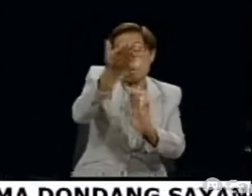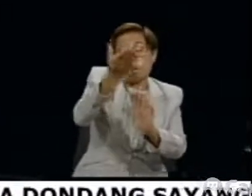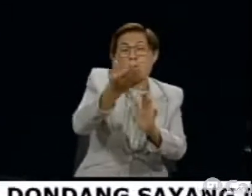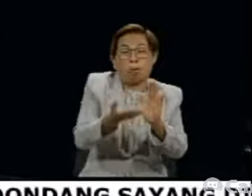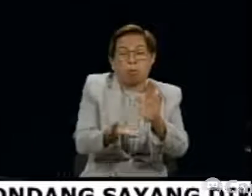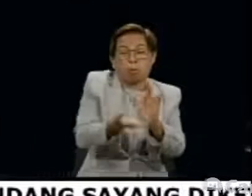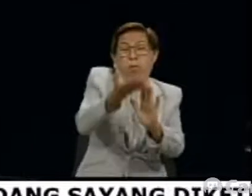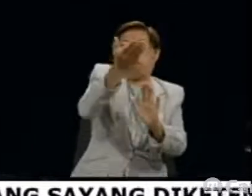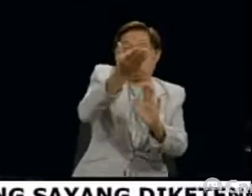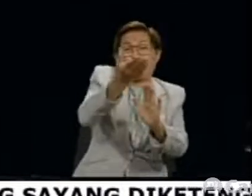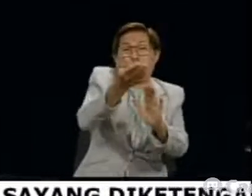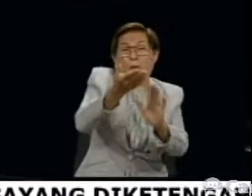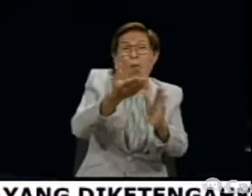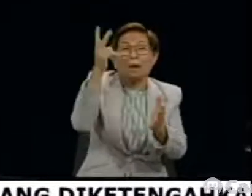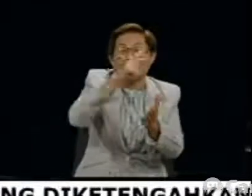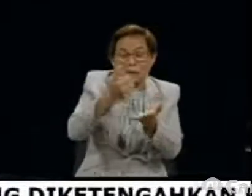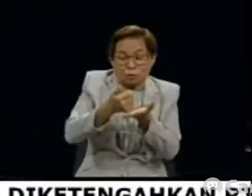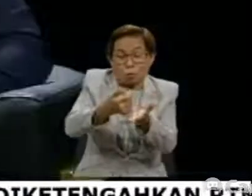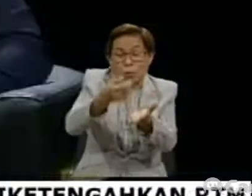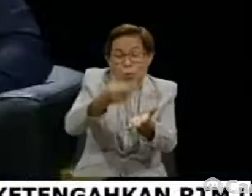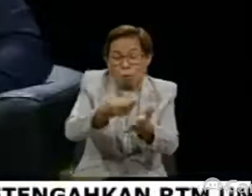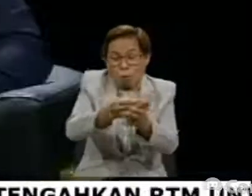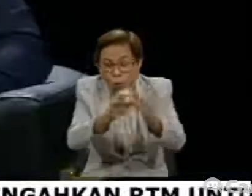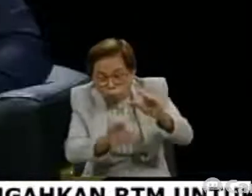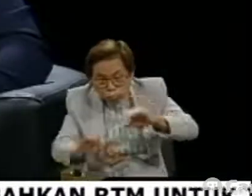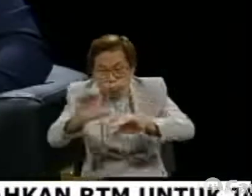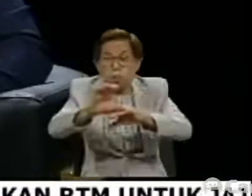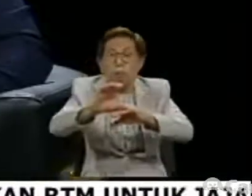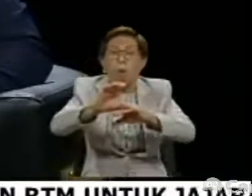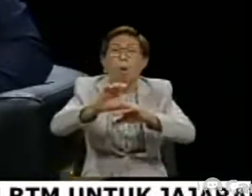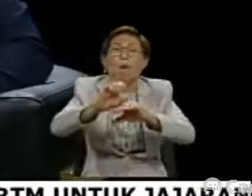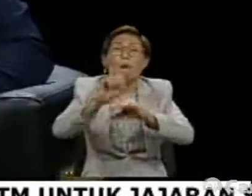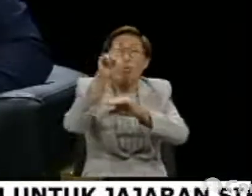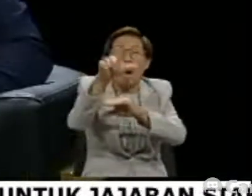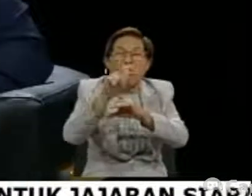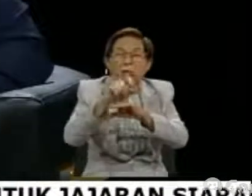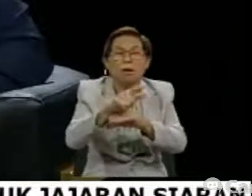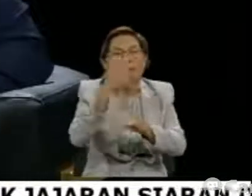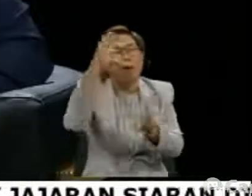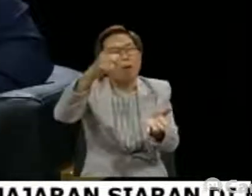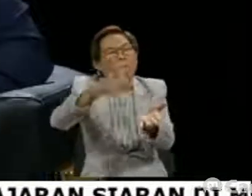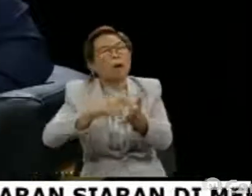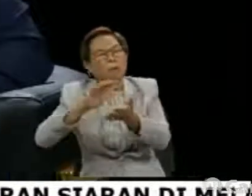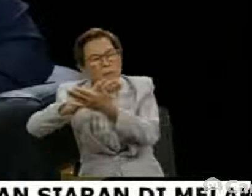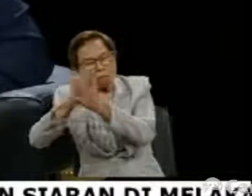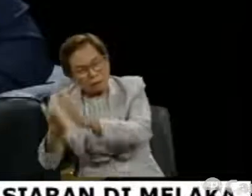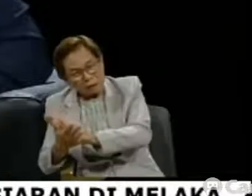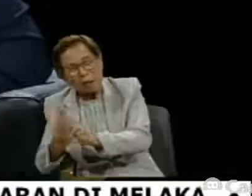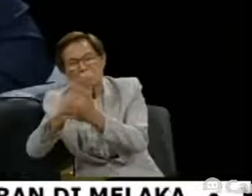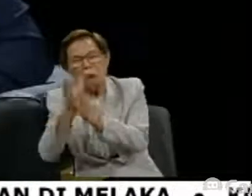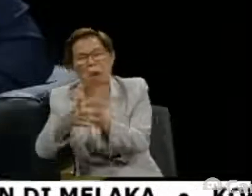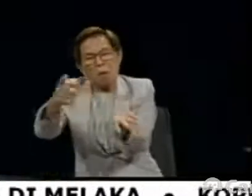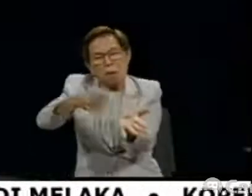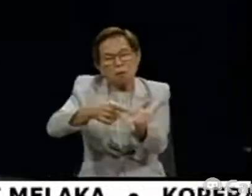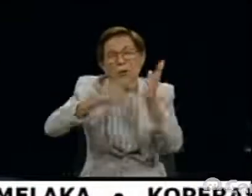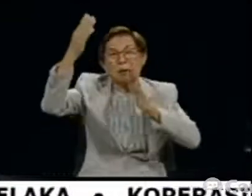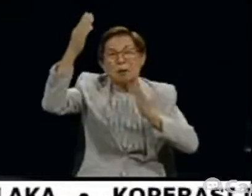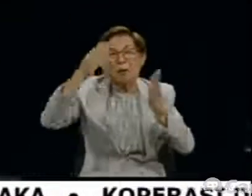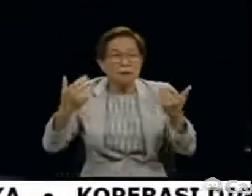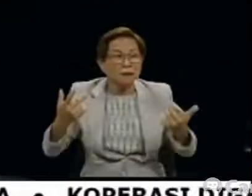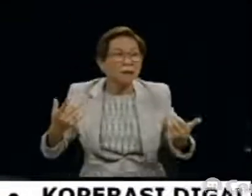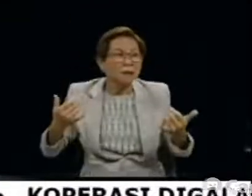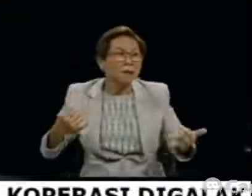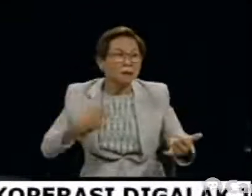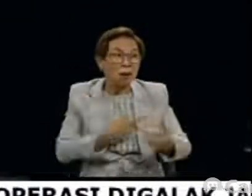tinggi akan memberikan kesan kepada hutang negara terjadi Bagaimana dengan situasi ini dan Adakah Kita sebenarnya dalam keadaan yang masih